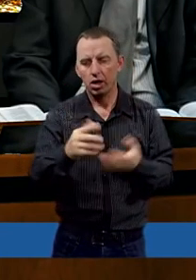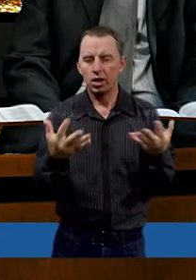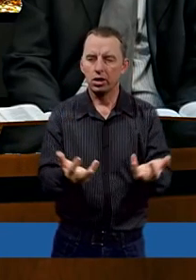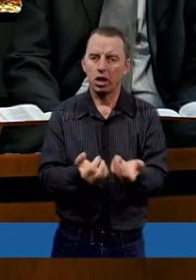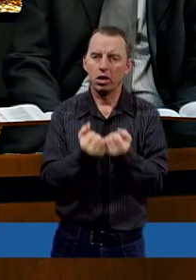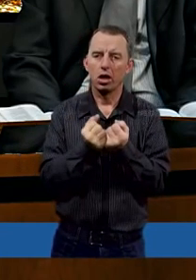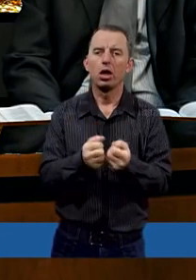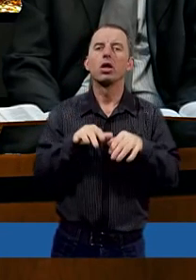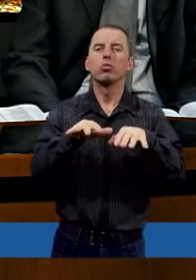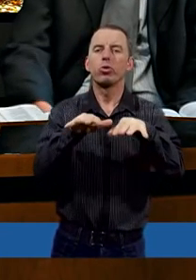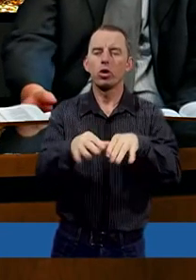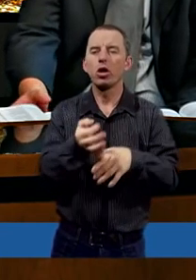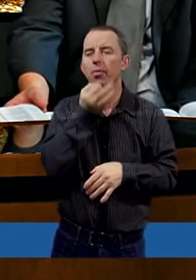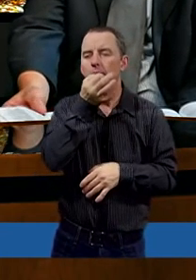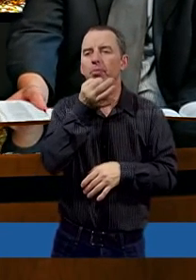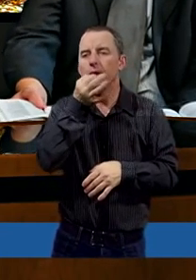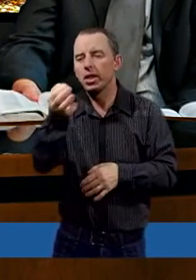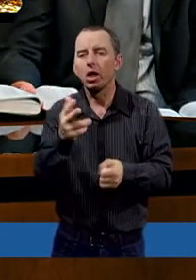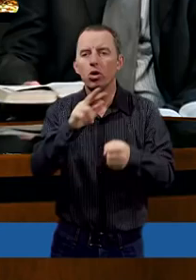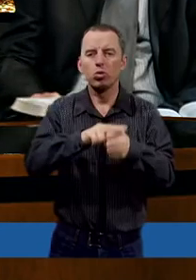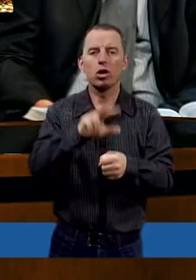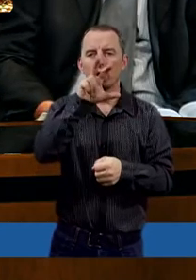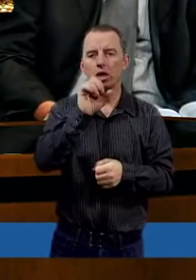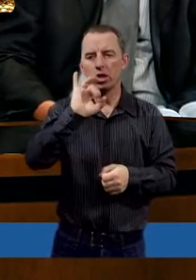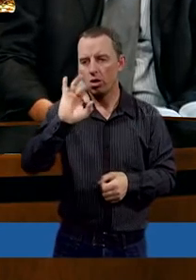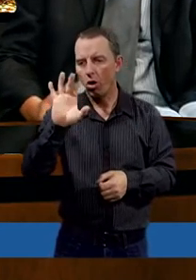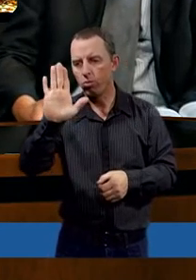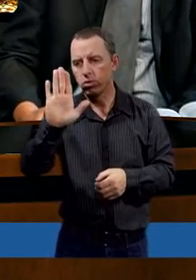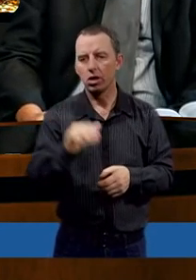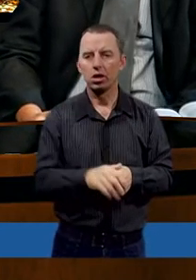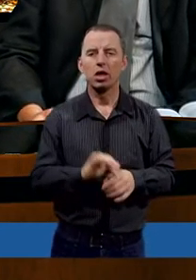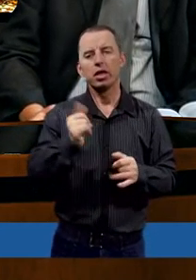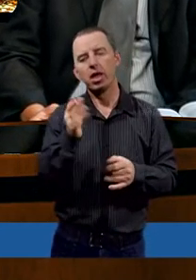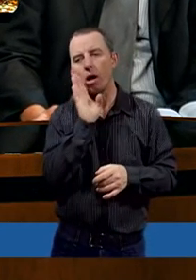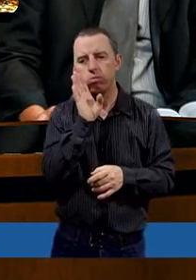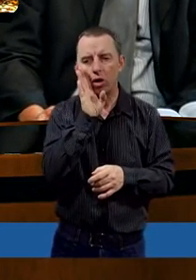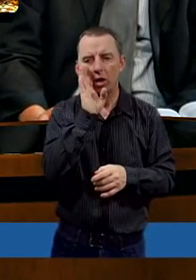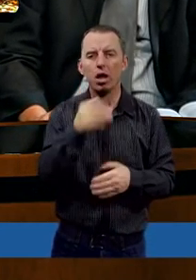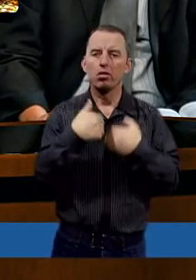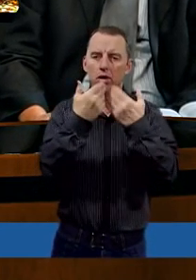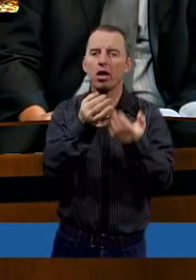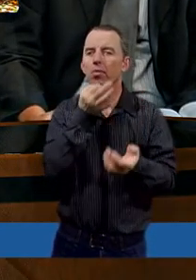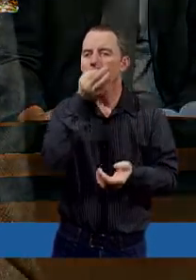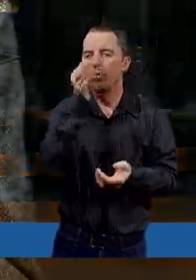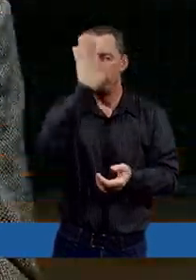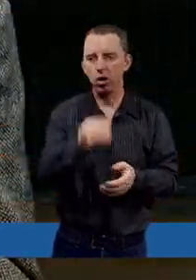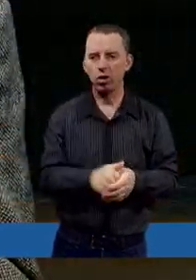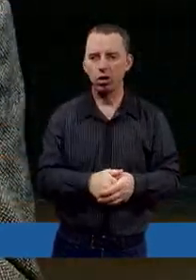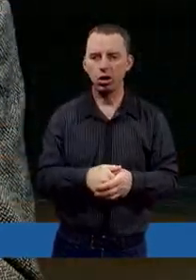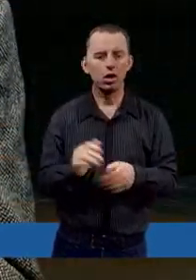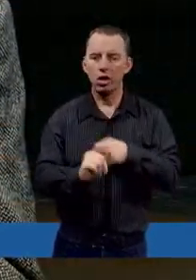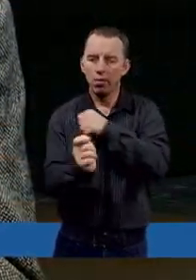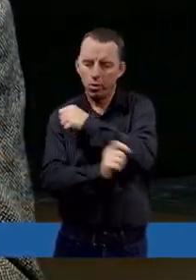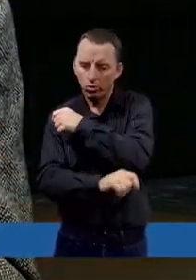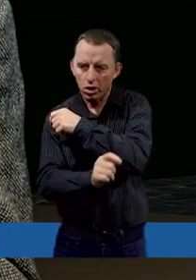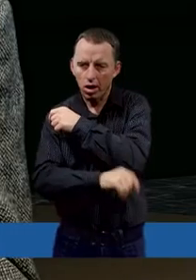znajdujemy tam sporo pytań, które Hiob jakby powiem Bogu, drugi wiersz, nie potępiaj